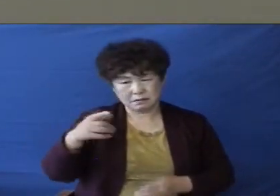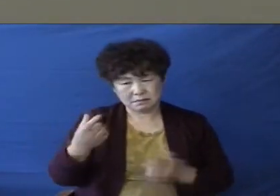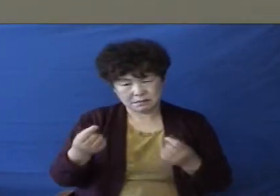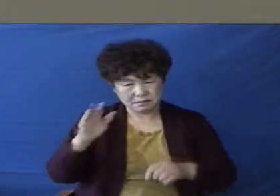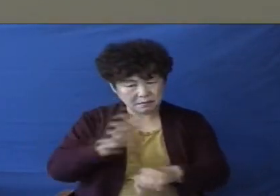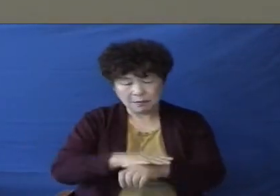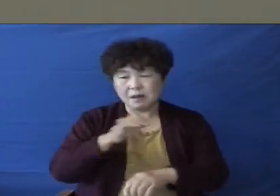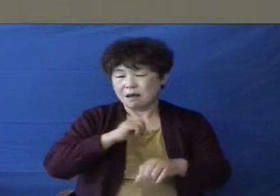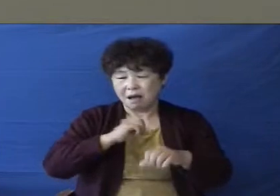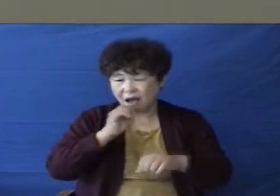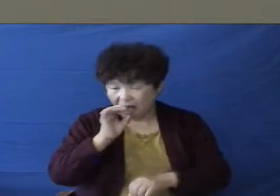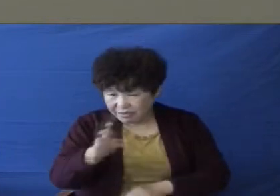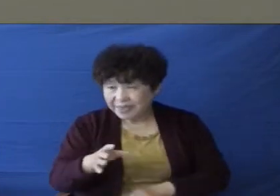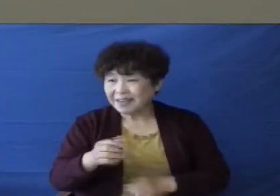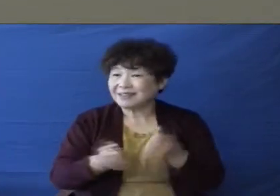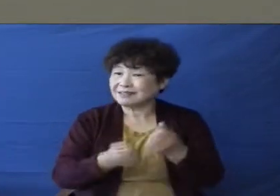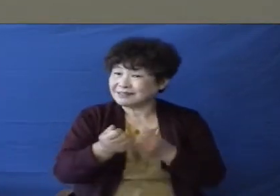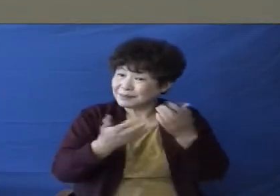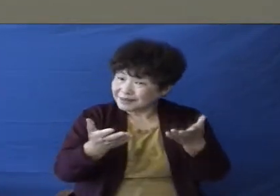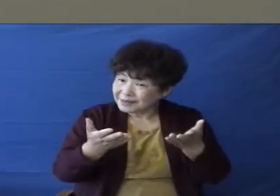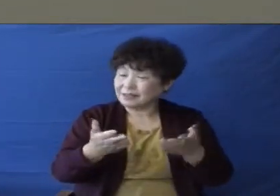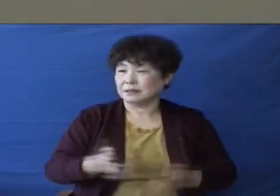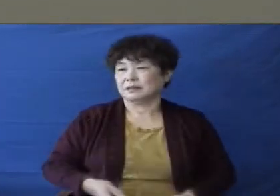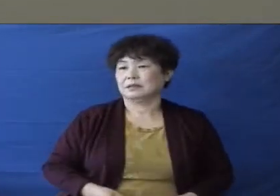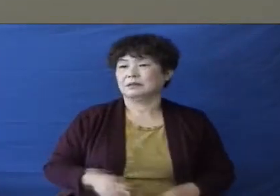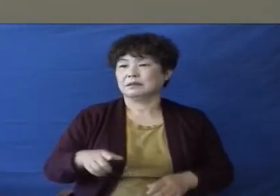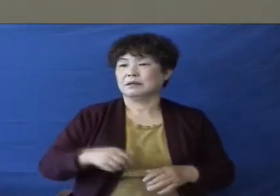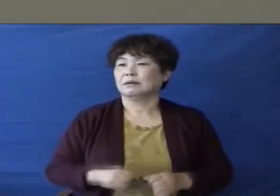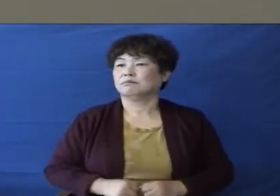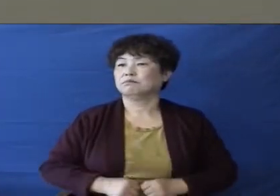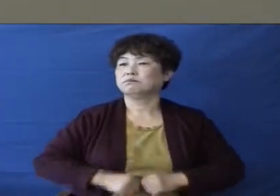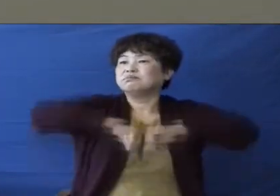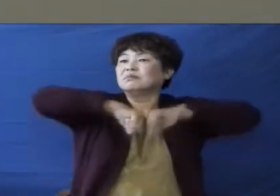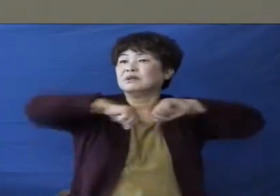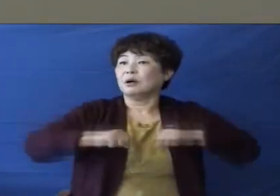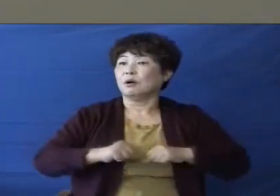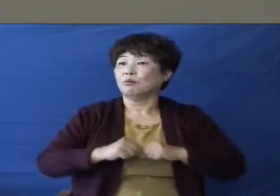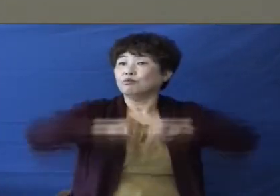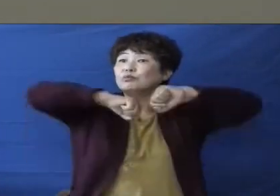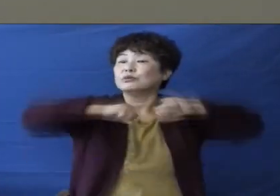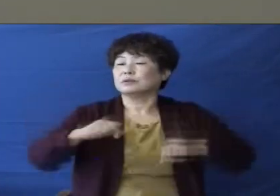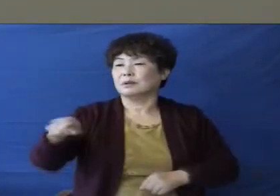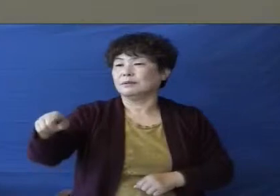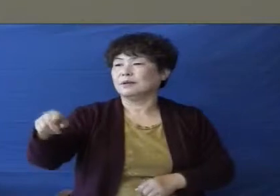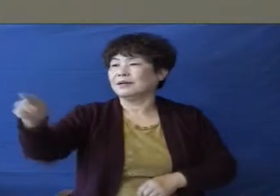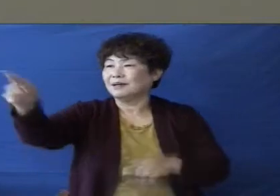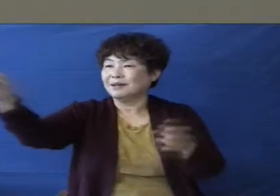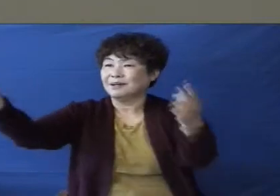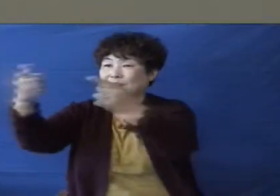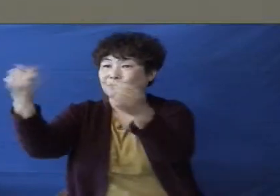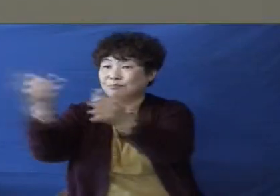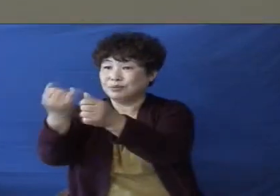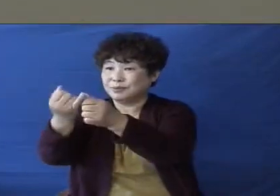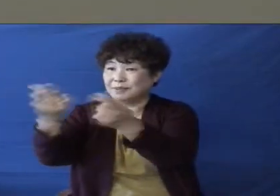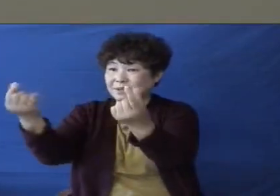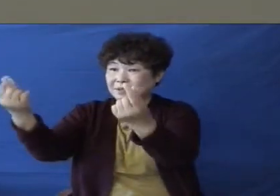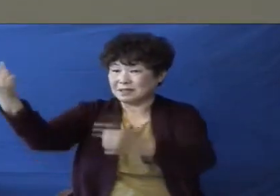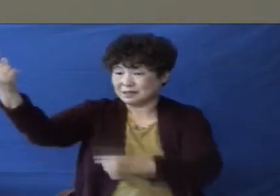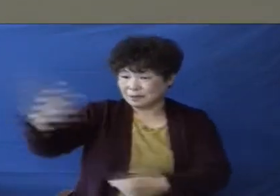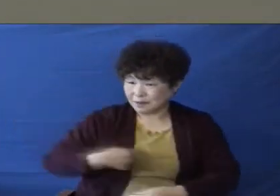줘 그래도 듣지 않잖아 그러면 교회의 다 얘기해서 그 사람과 상종하지 말라고 그래 자 뭐가 더 인격적인